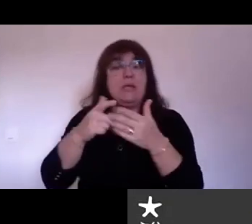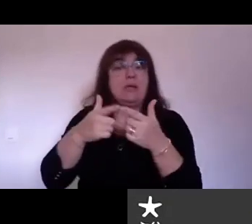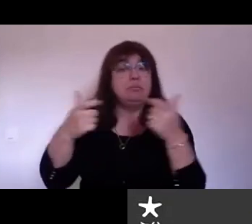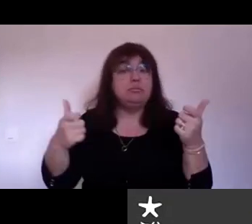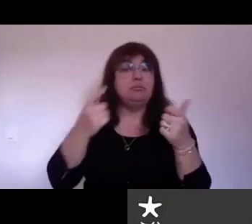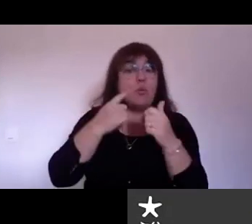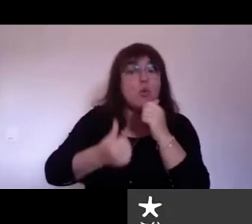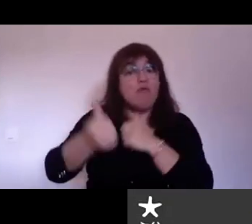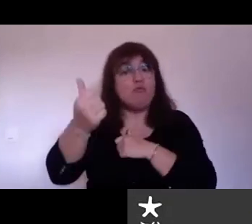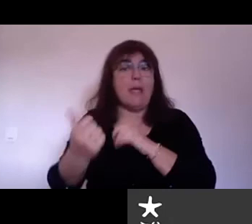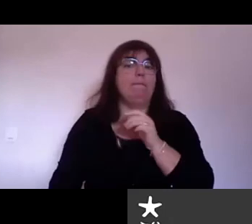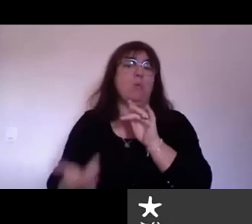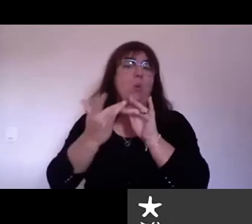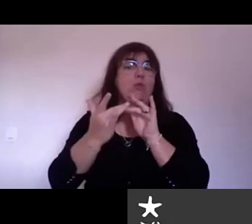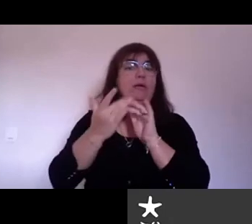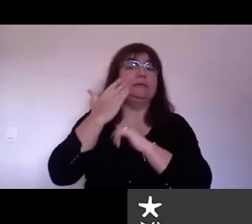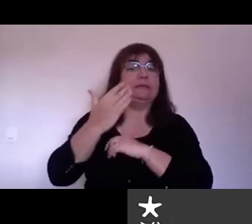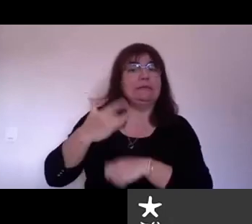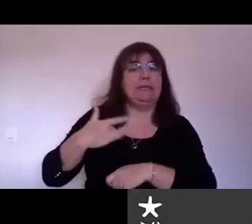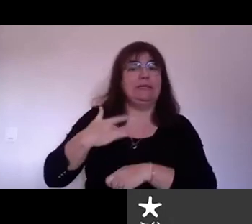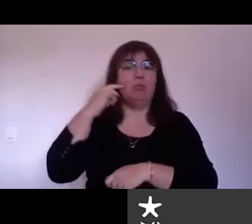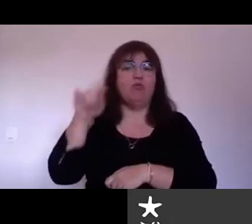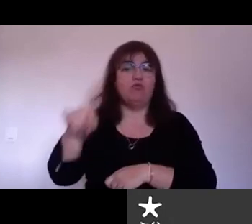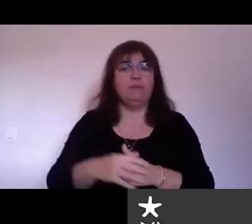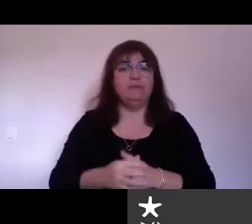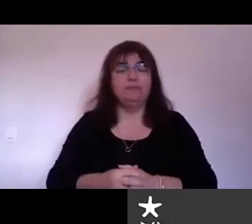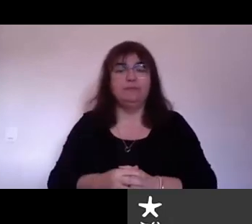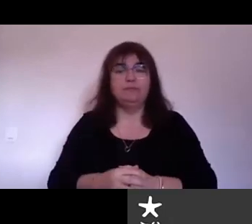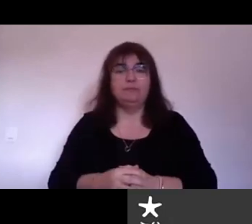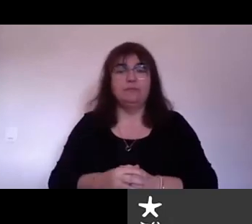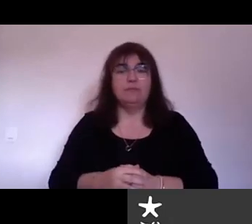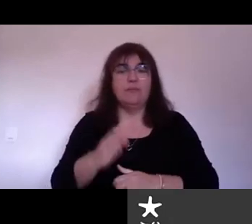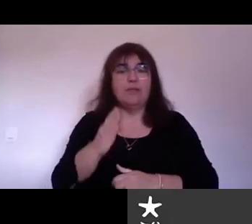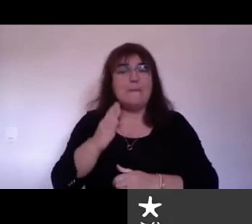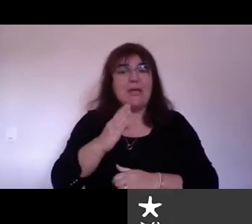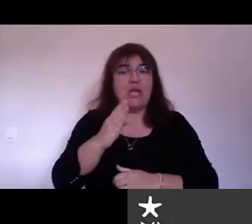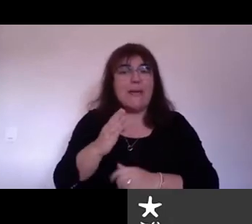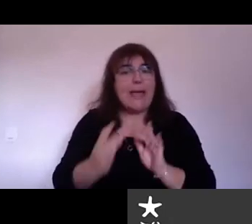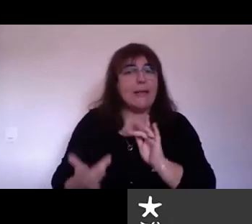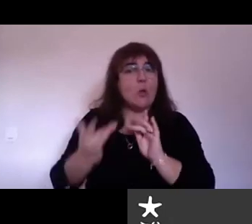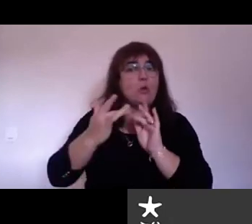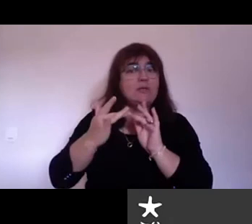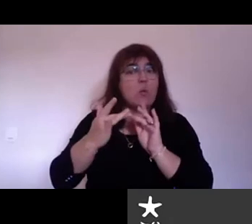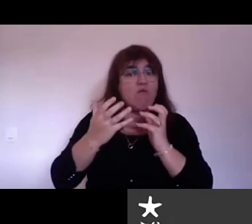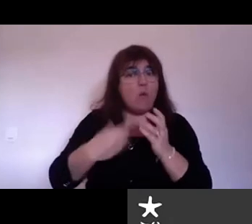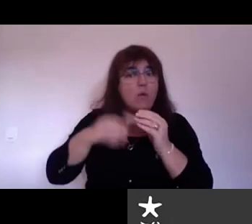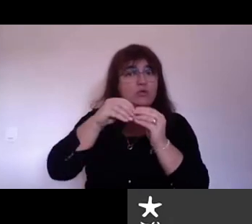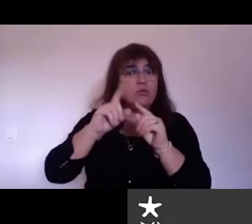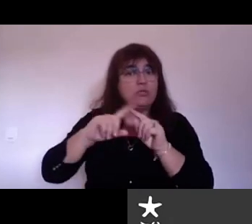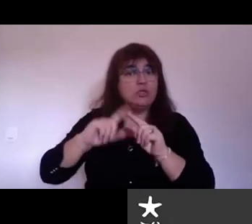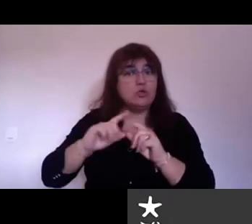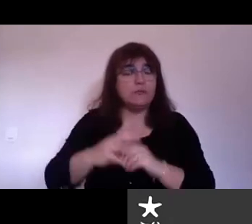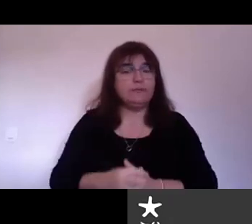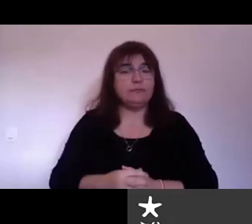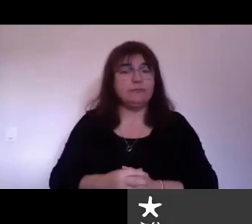plus selon ce qui vous intéresse. Je vois que Benjamin s'est connecté. Est-ce que tu veux ajouter quelque chose ?